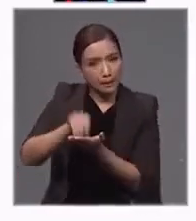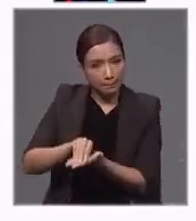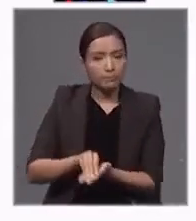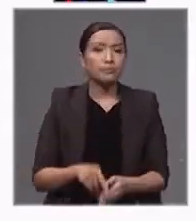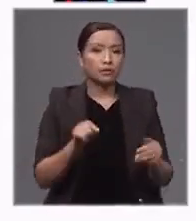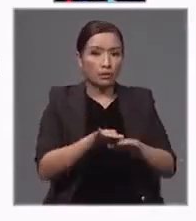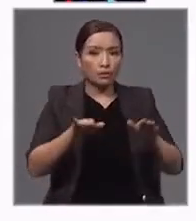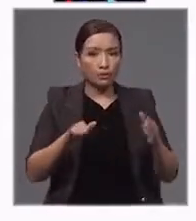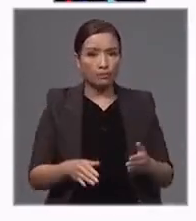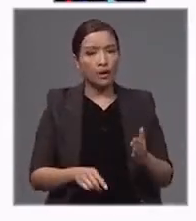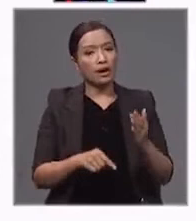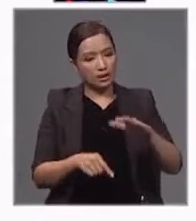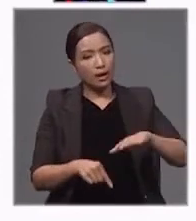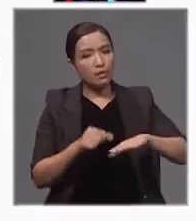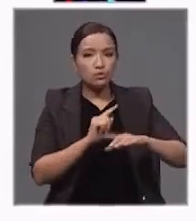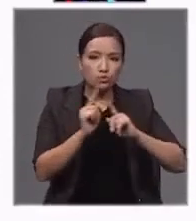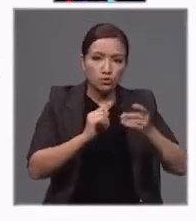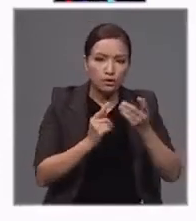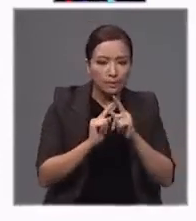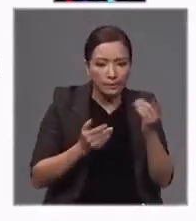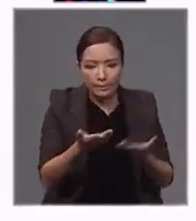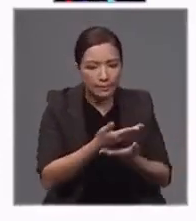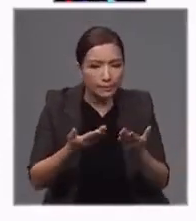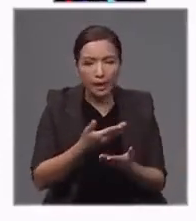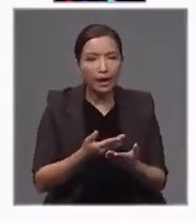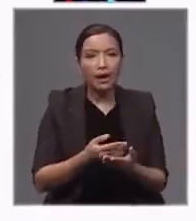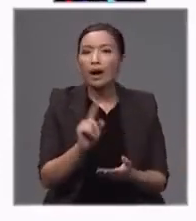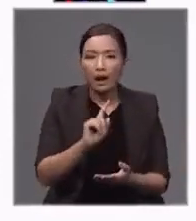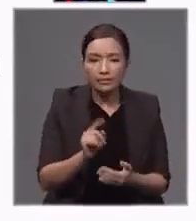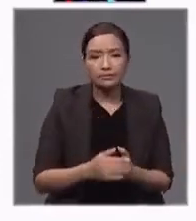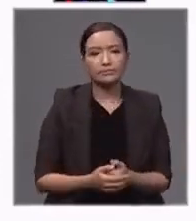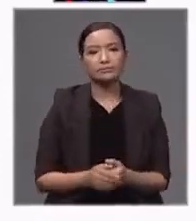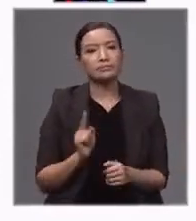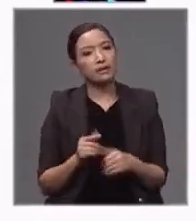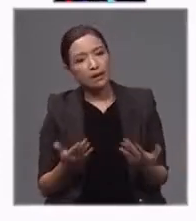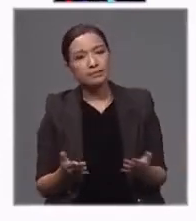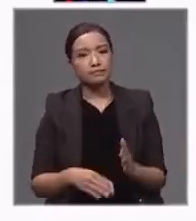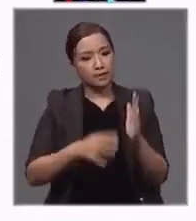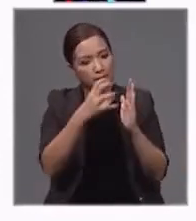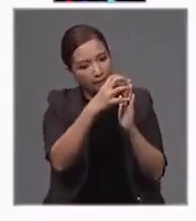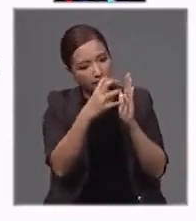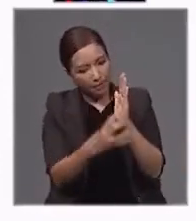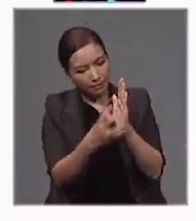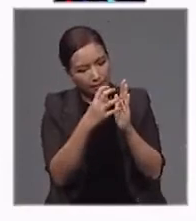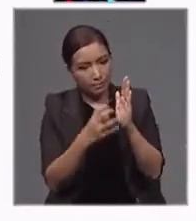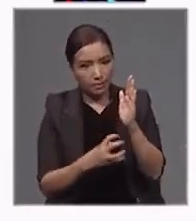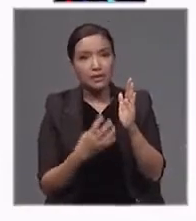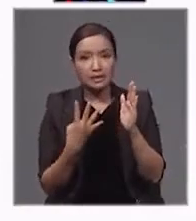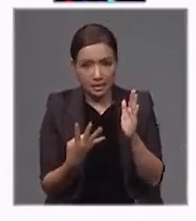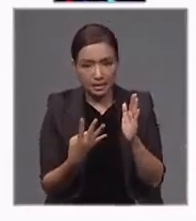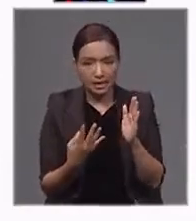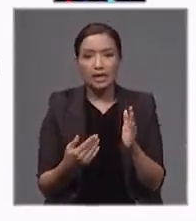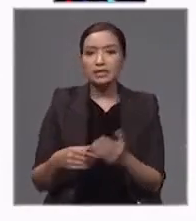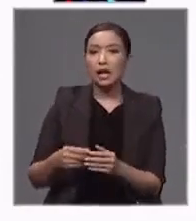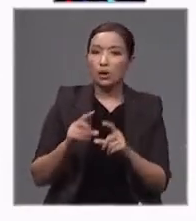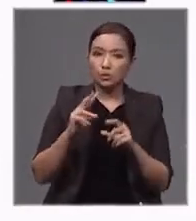ที่เขาเรียกว่าปรึกษาหารือกันเนี่ยเวทีสุดท้ายเนี่ยนะเป็นอย่างไรเขาจะรวบรวมหมด อยากให้คุณหมอได้ยืนยันสุดท้ายนะ